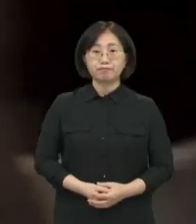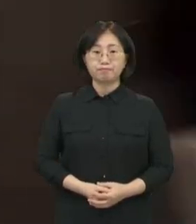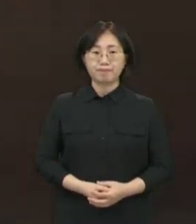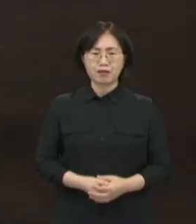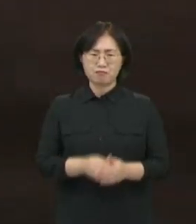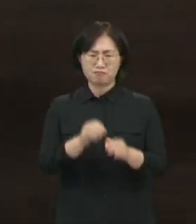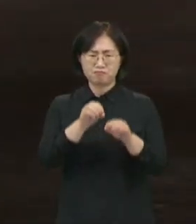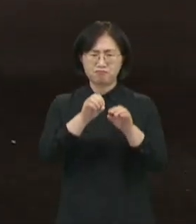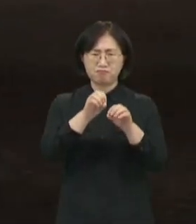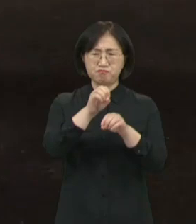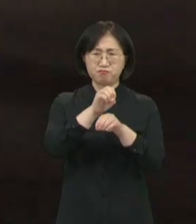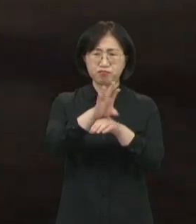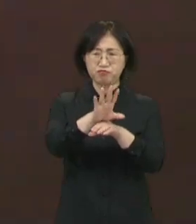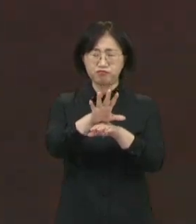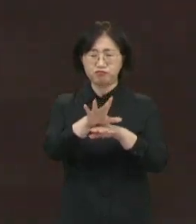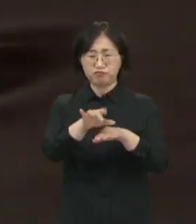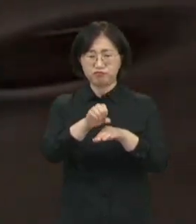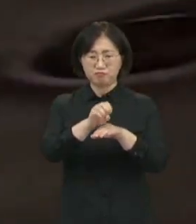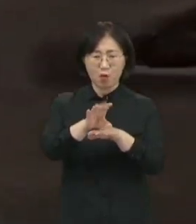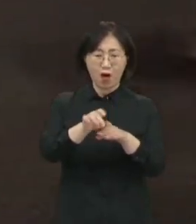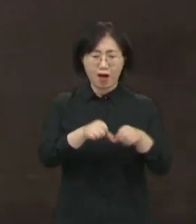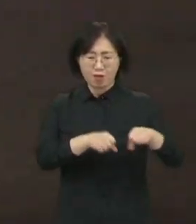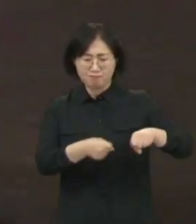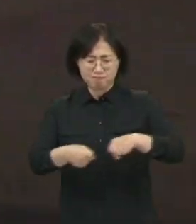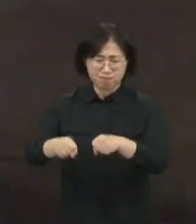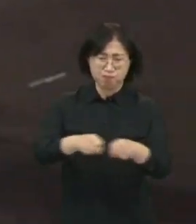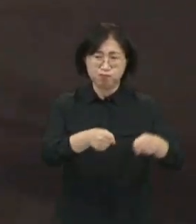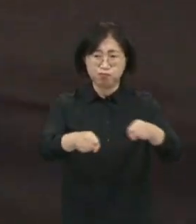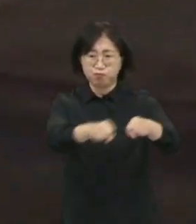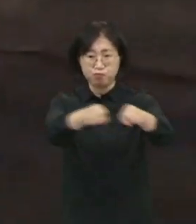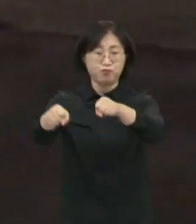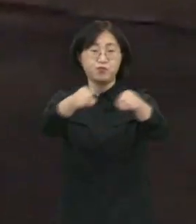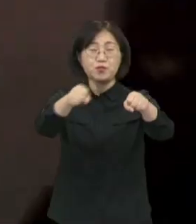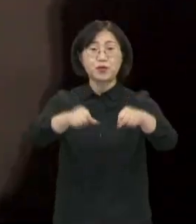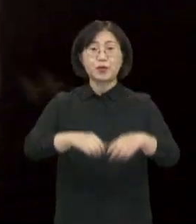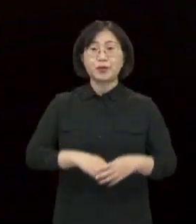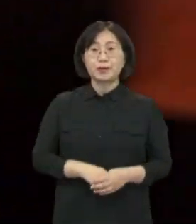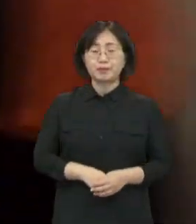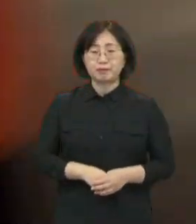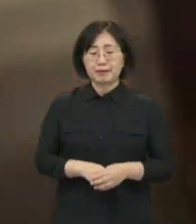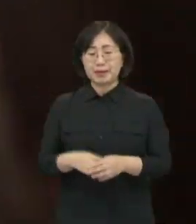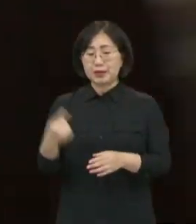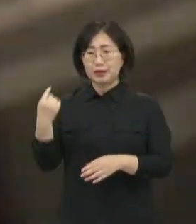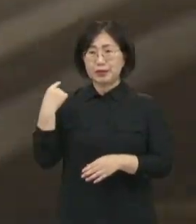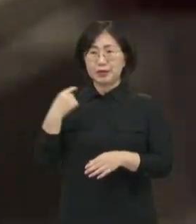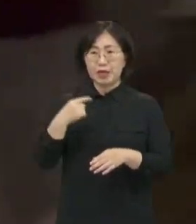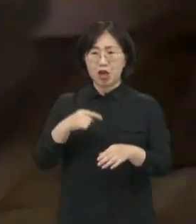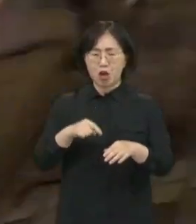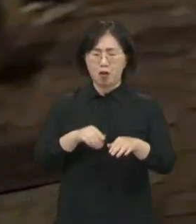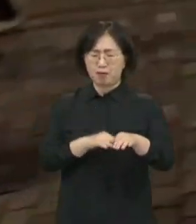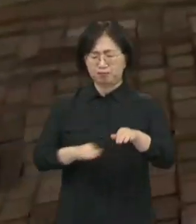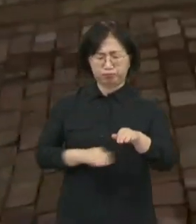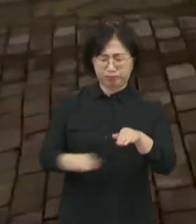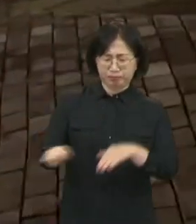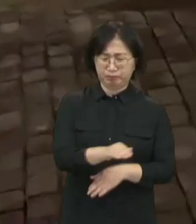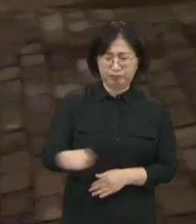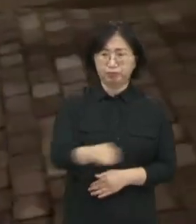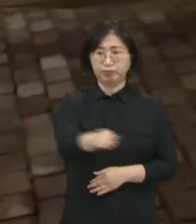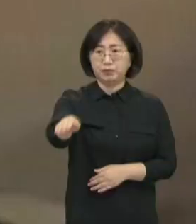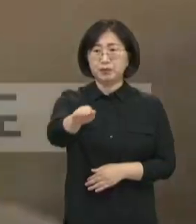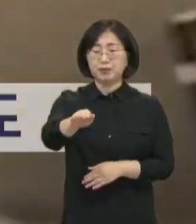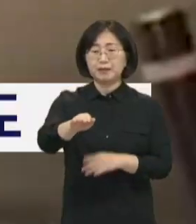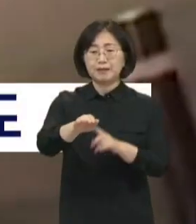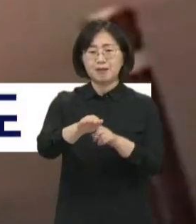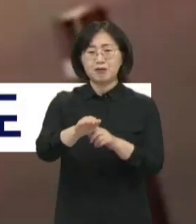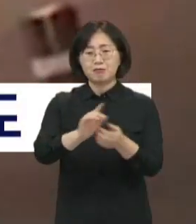반짝이는 불빛을 내는 오토바이 한 대가 굉음을 내며 도로를 달립니다. 뒤이어 브레이크 음을 내며 코너를 돌던 폭주